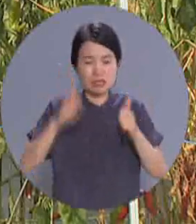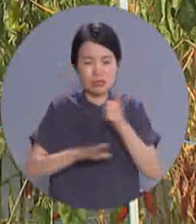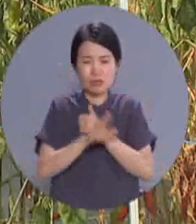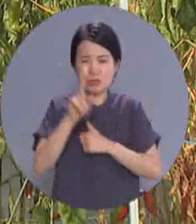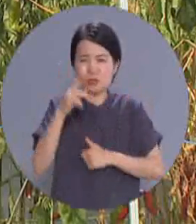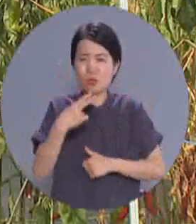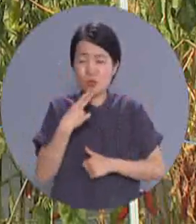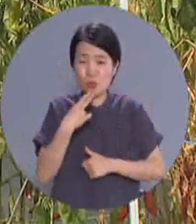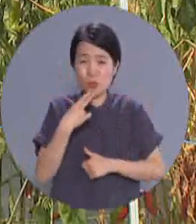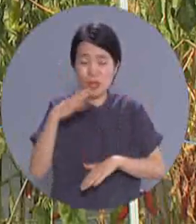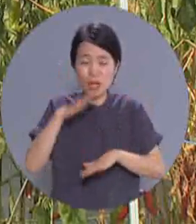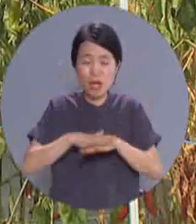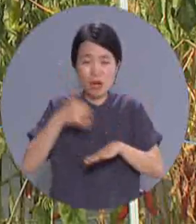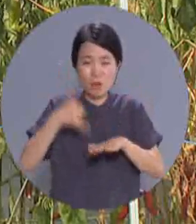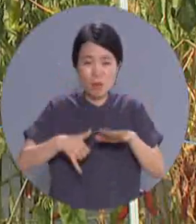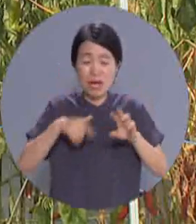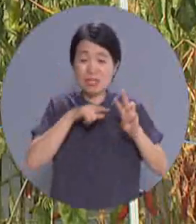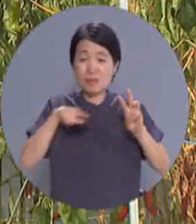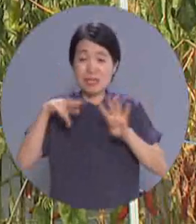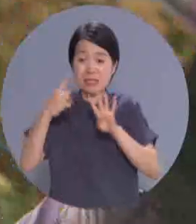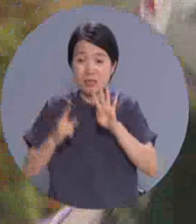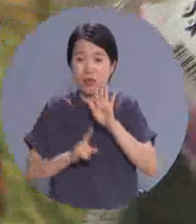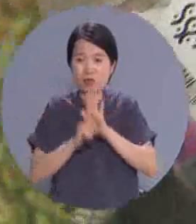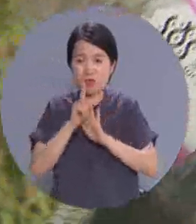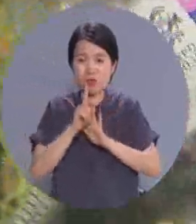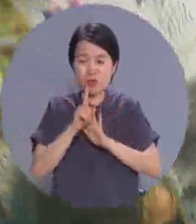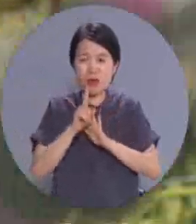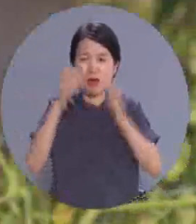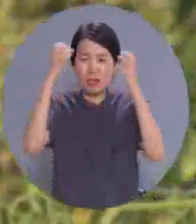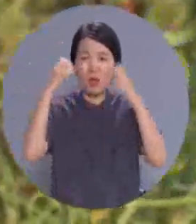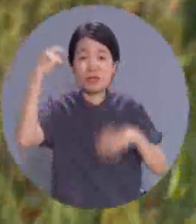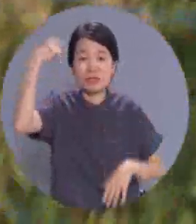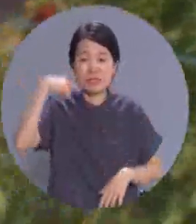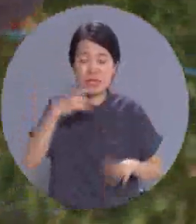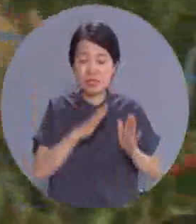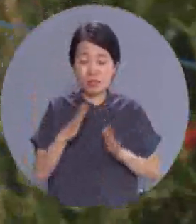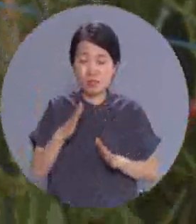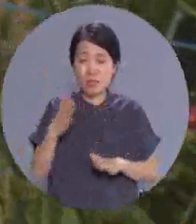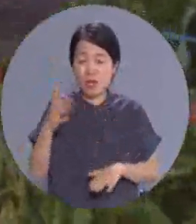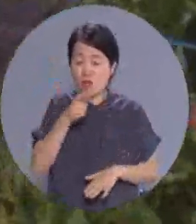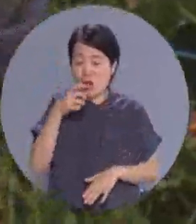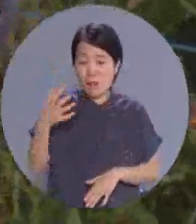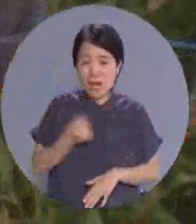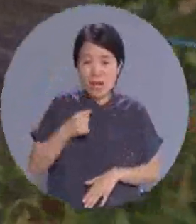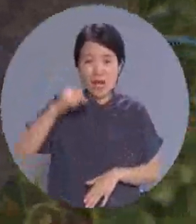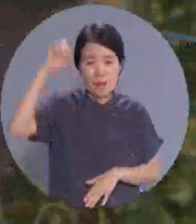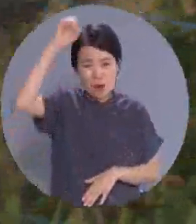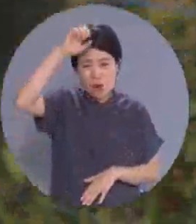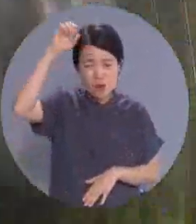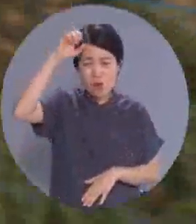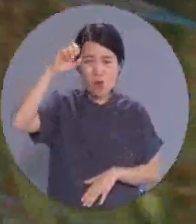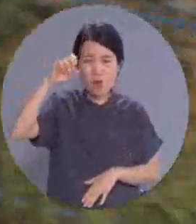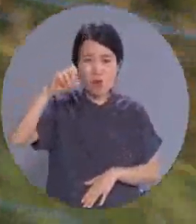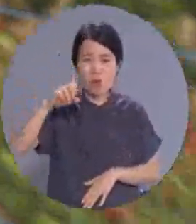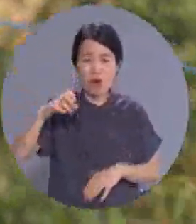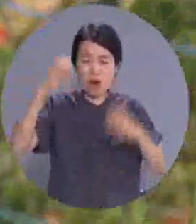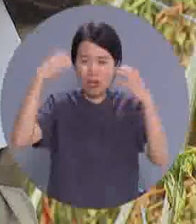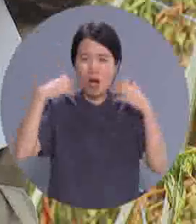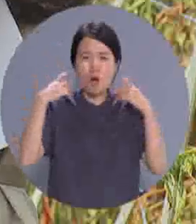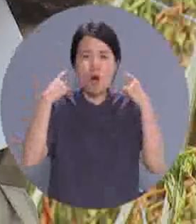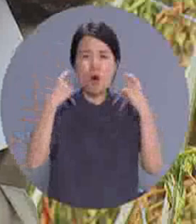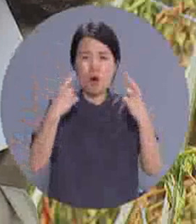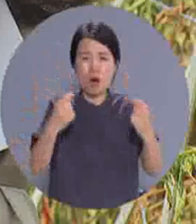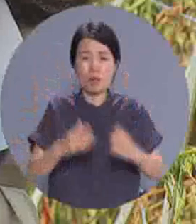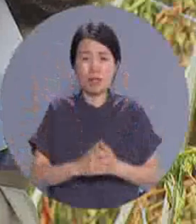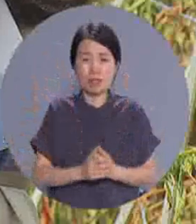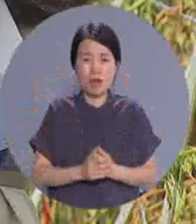점 없는 논밭에선 그보다 3 4도 이상 높게 느껴집니다 준비해온 물을 머리에 부어봐도 더위를 이기기에는 역부족입니다